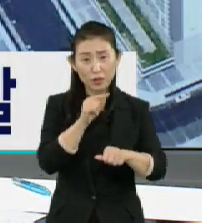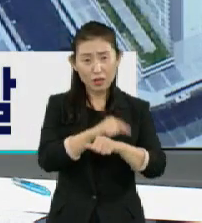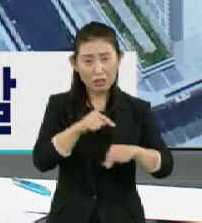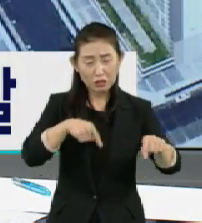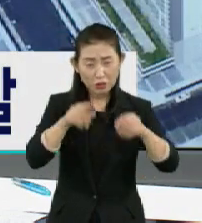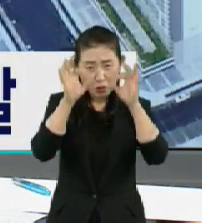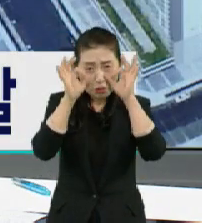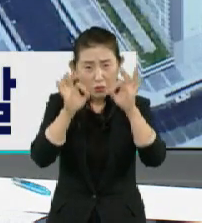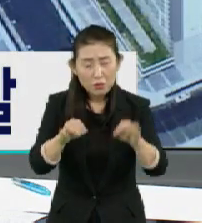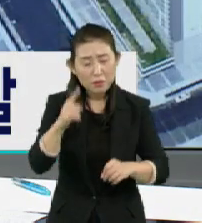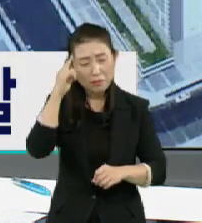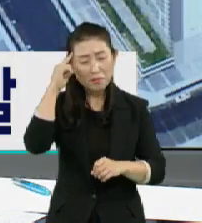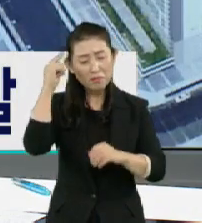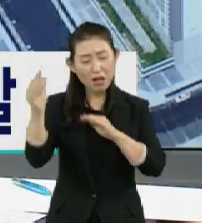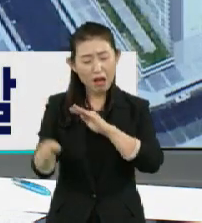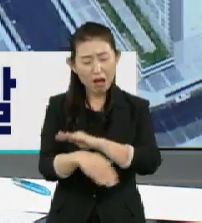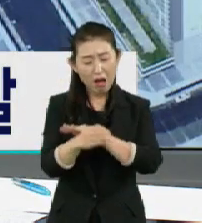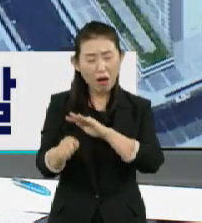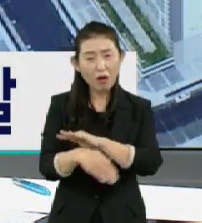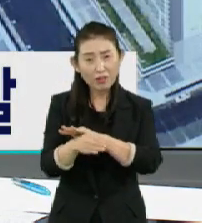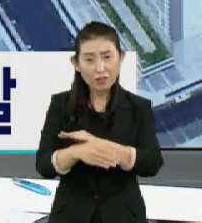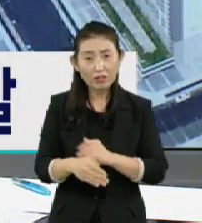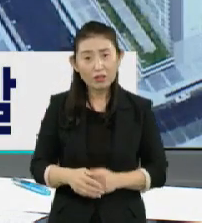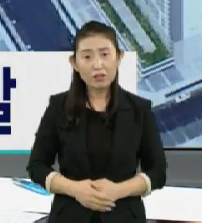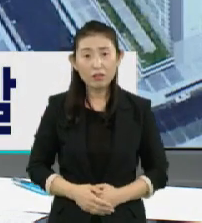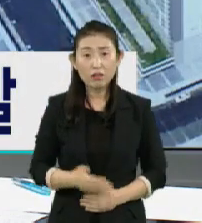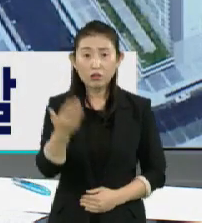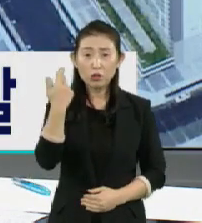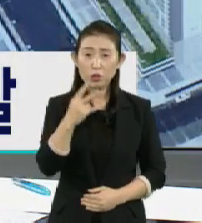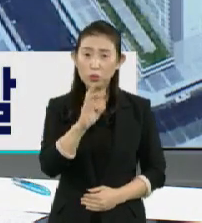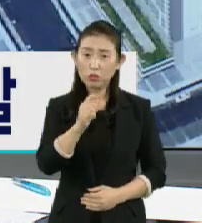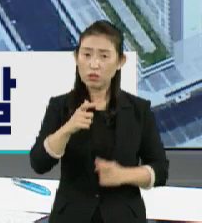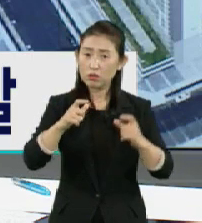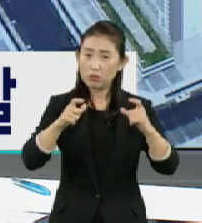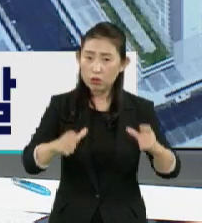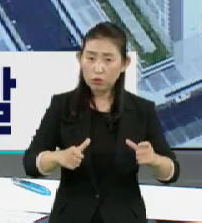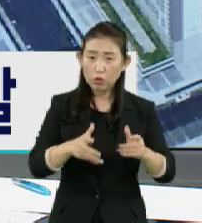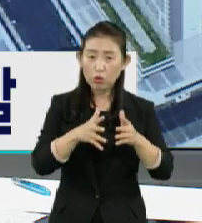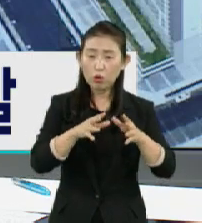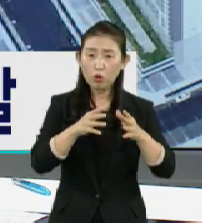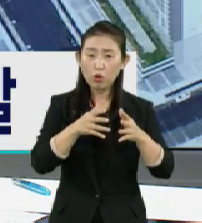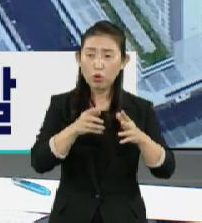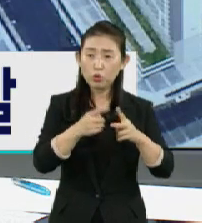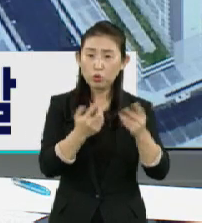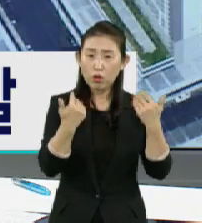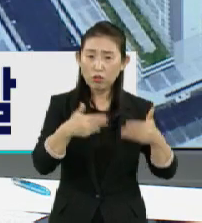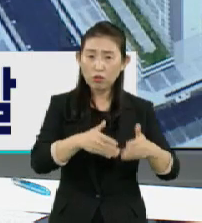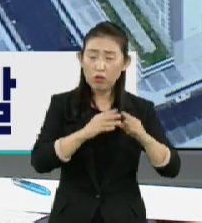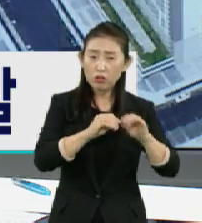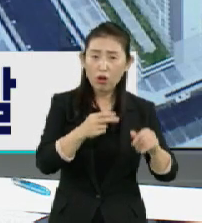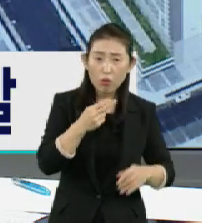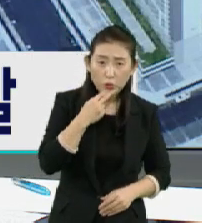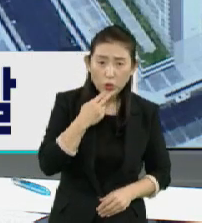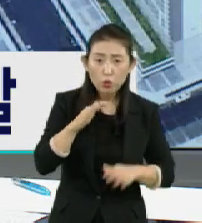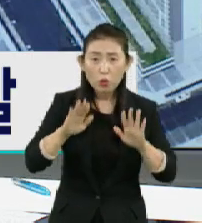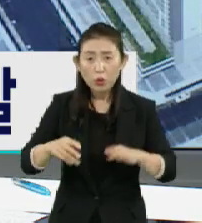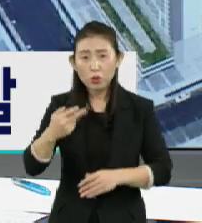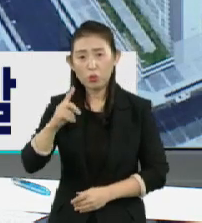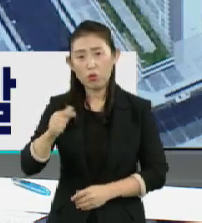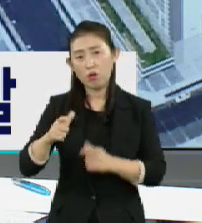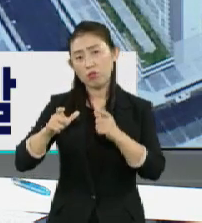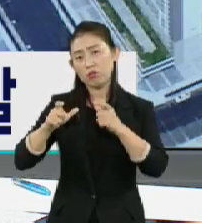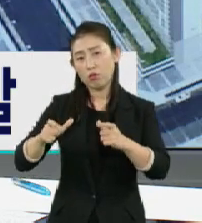교육행정이 어떻게 한치 앞을 내다보지 못할까요? 지난번 용산지구에 이어 이번엔 대전 도안지구 아파트 입주